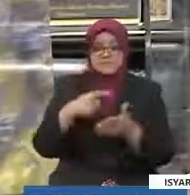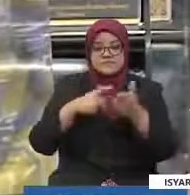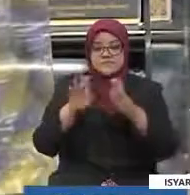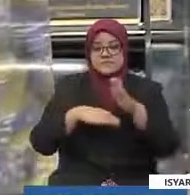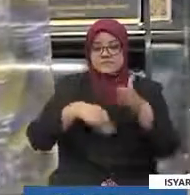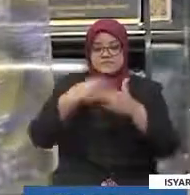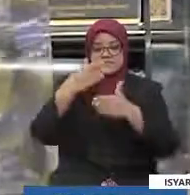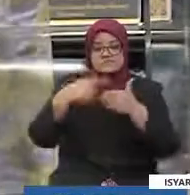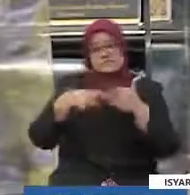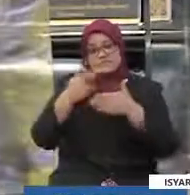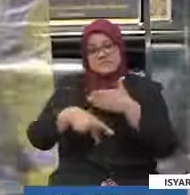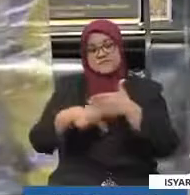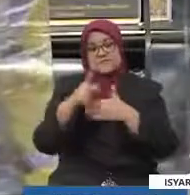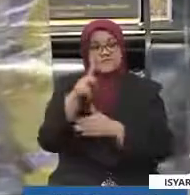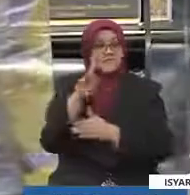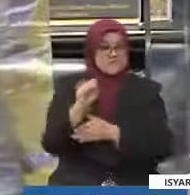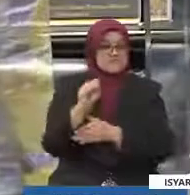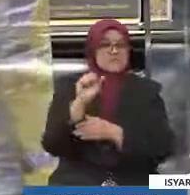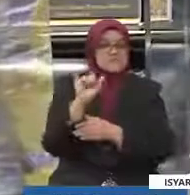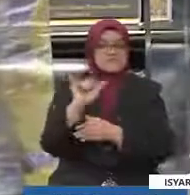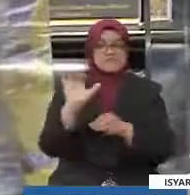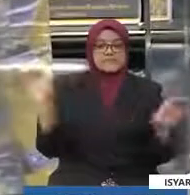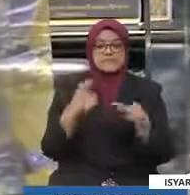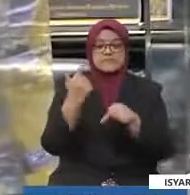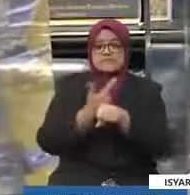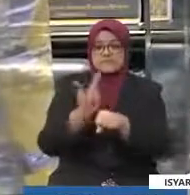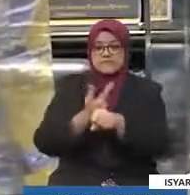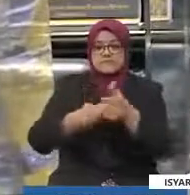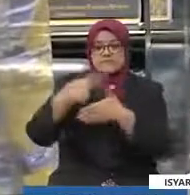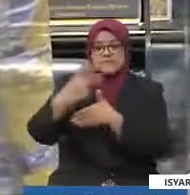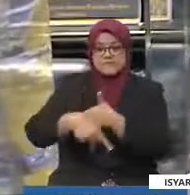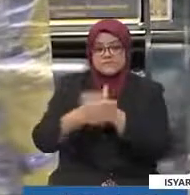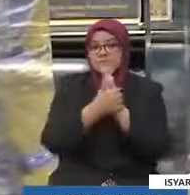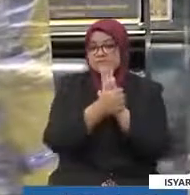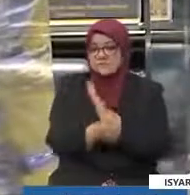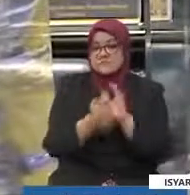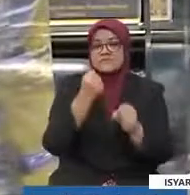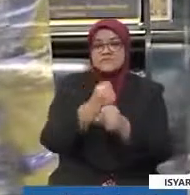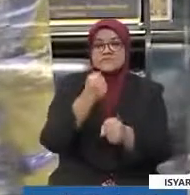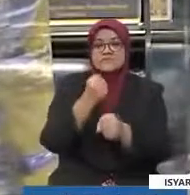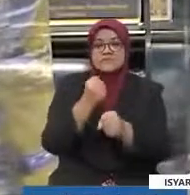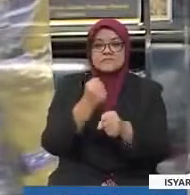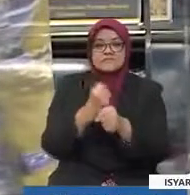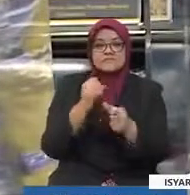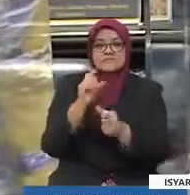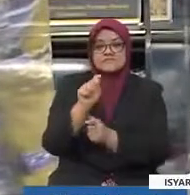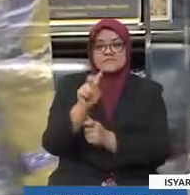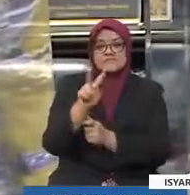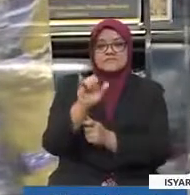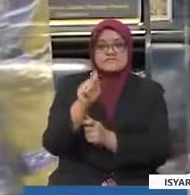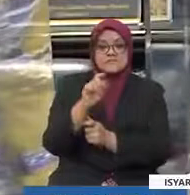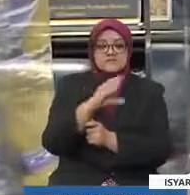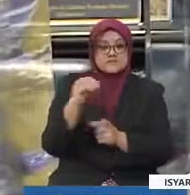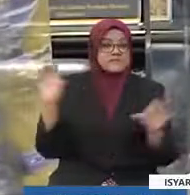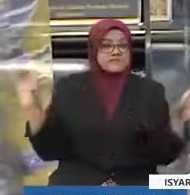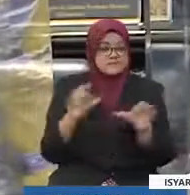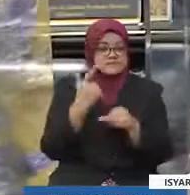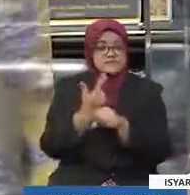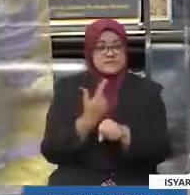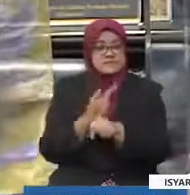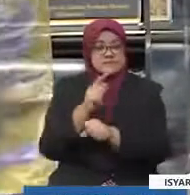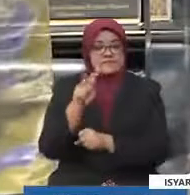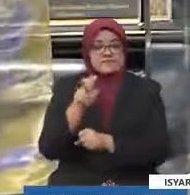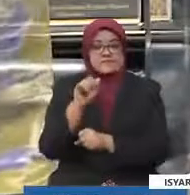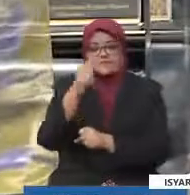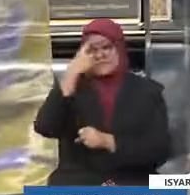bawah strategi ini juga, KBS turut melaksanakan program latihan dan kemahiran kerjaya atau TVET serta melaksanakan